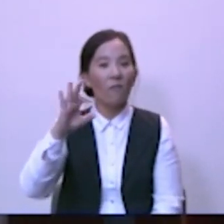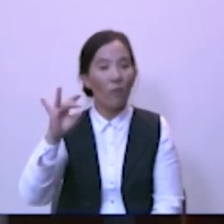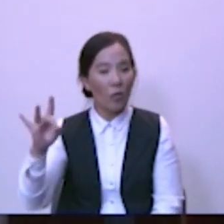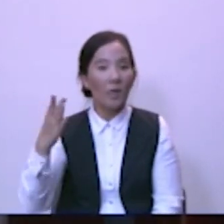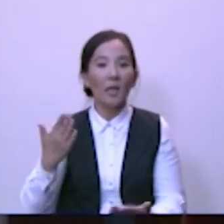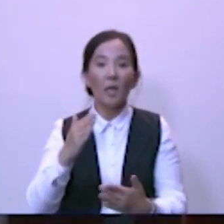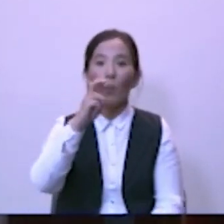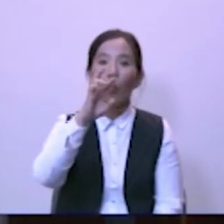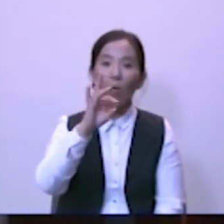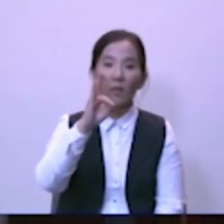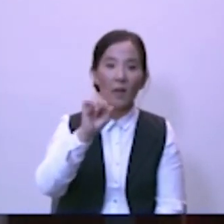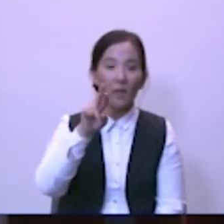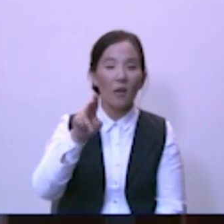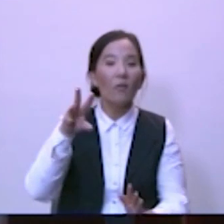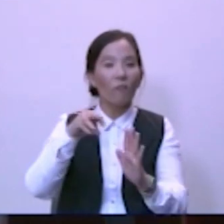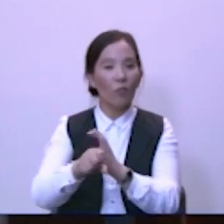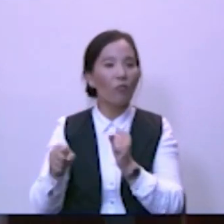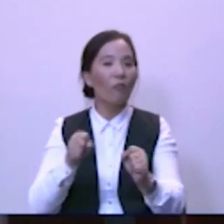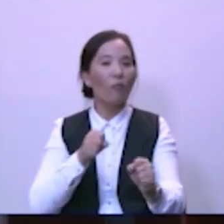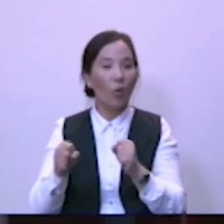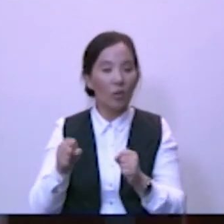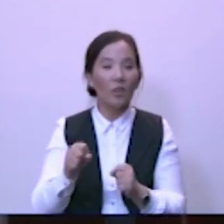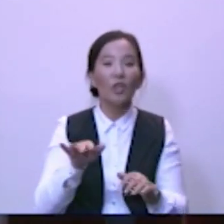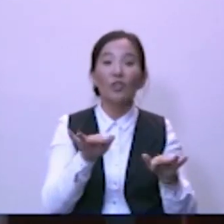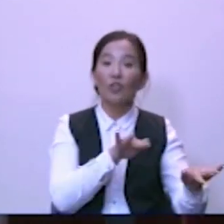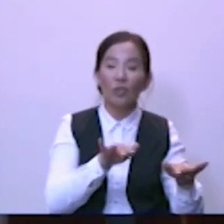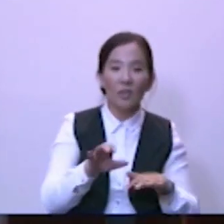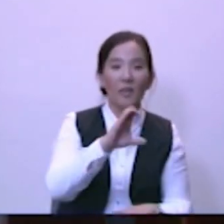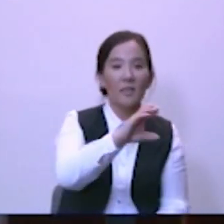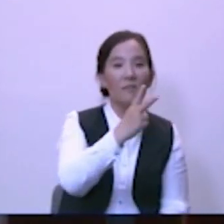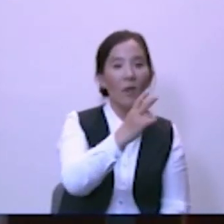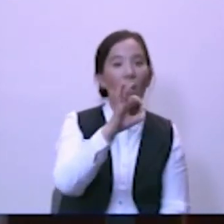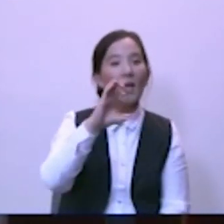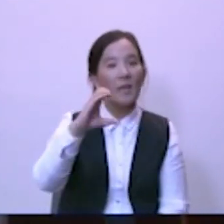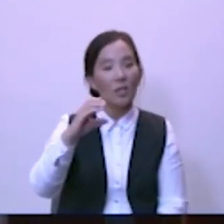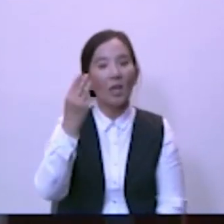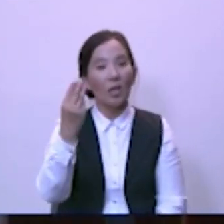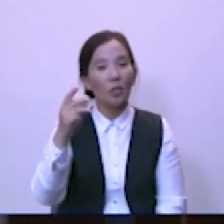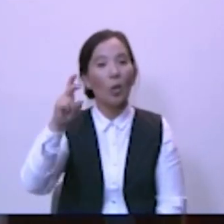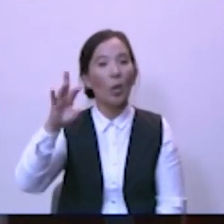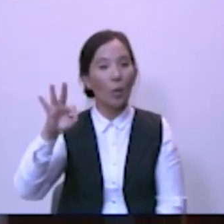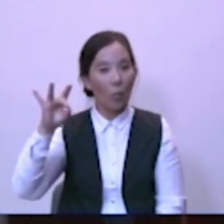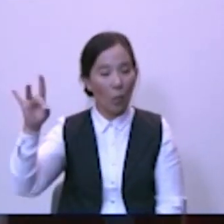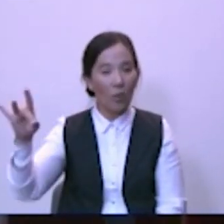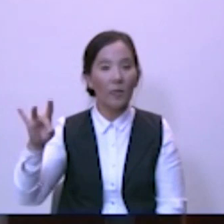они относятся к твердым жидки h2s 4 hno3 аж хлор